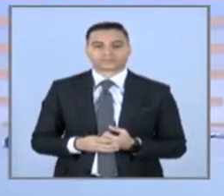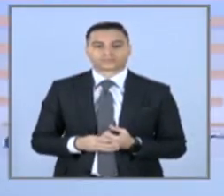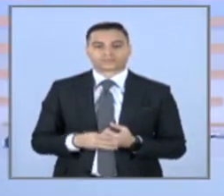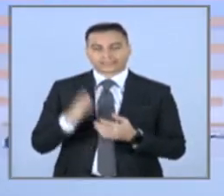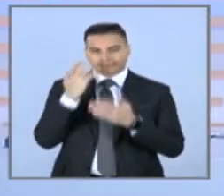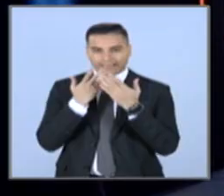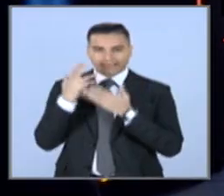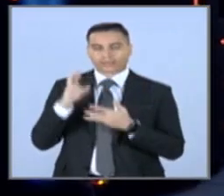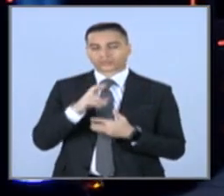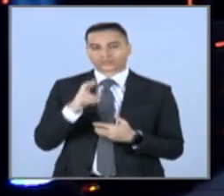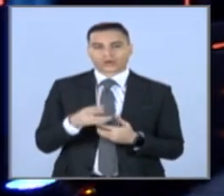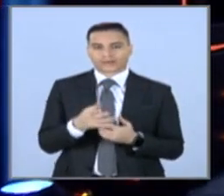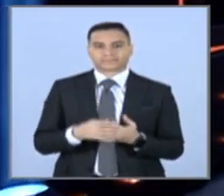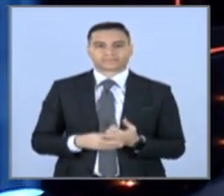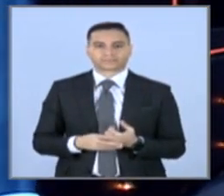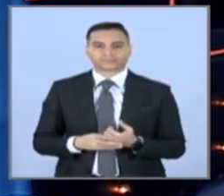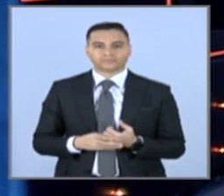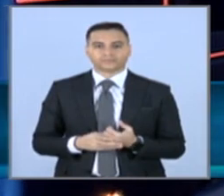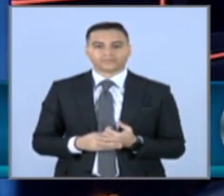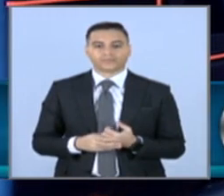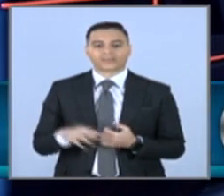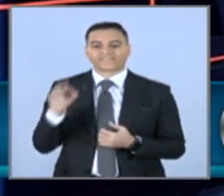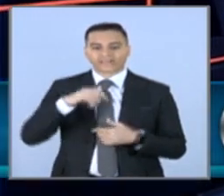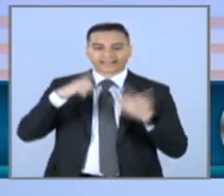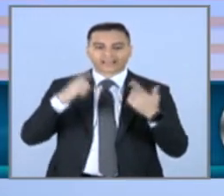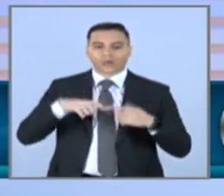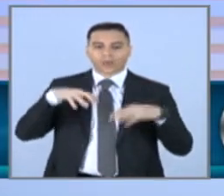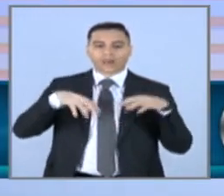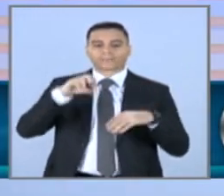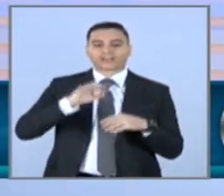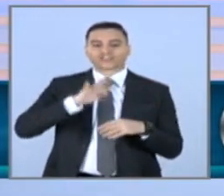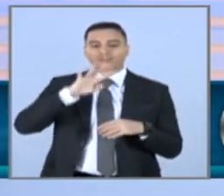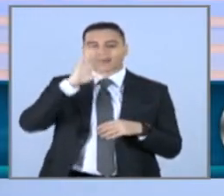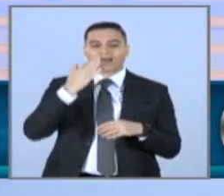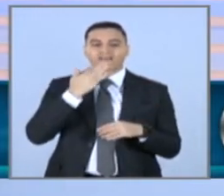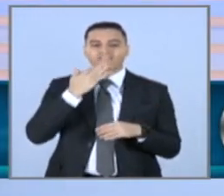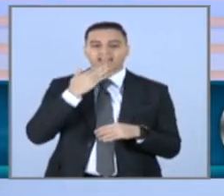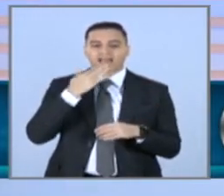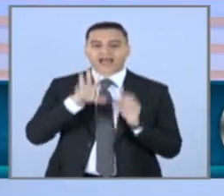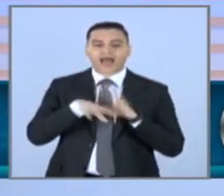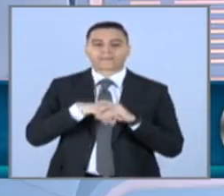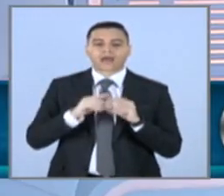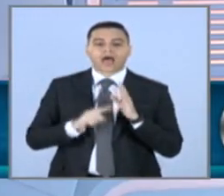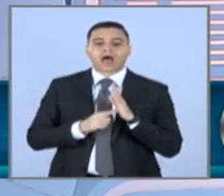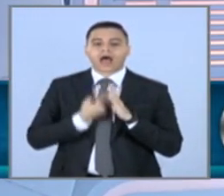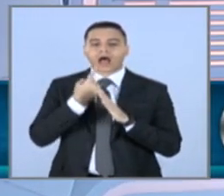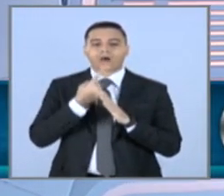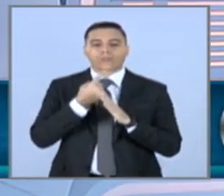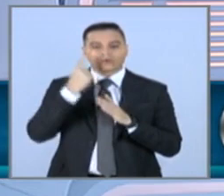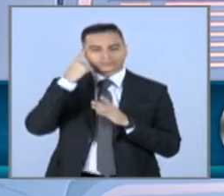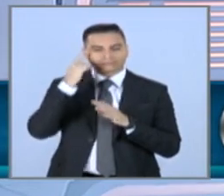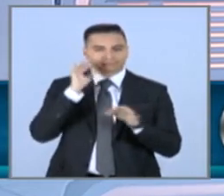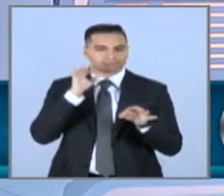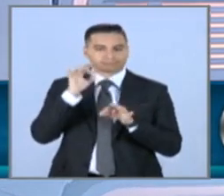تاريخ وسؤالهم، في أي من دول شمال إفريقيا تأسس تنظيم مجموعة